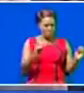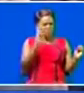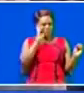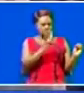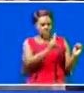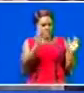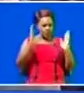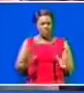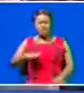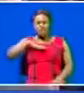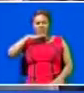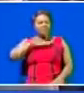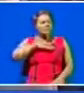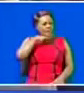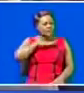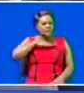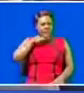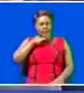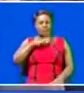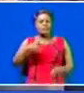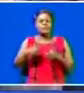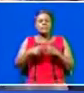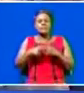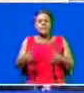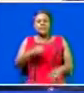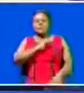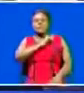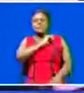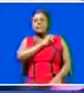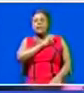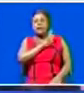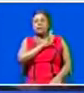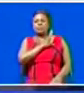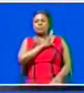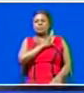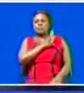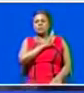kila mtu alikuwa amekufa. Sasa tukaanzia kuscream.